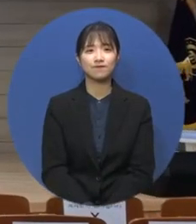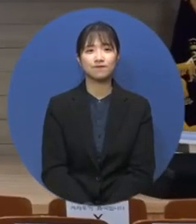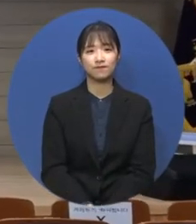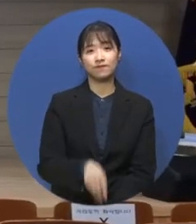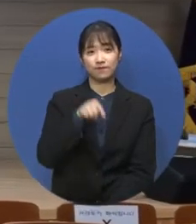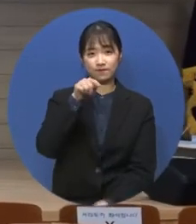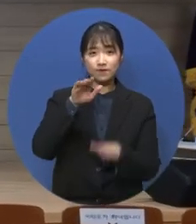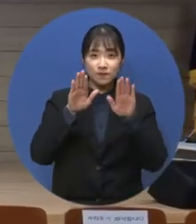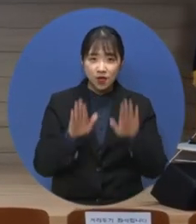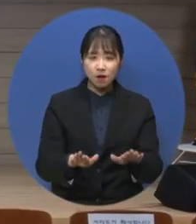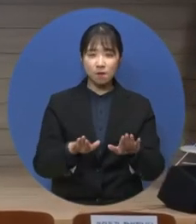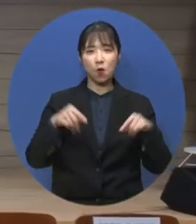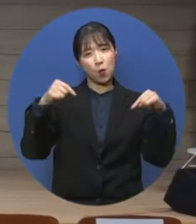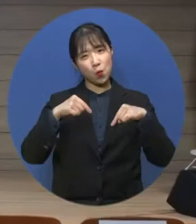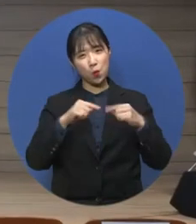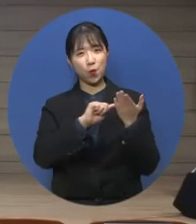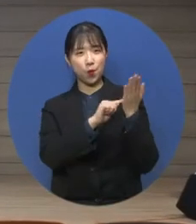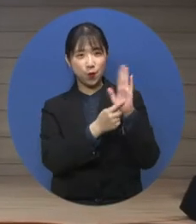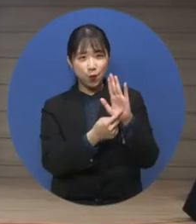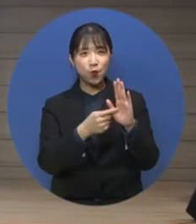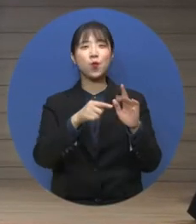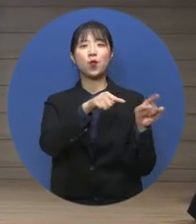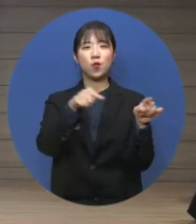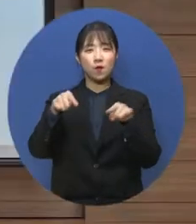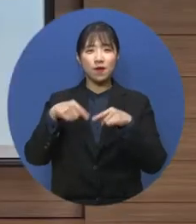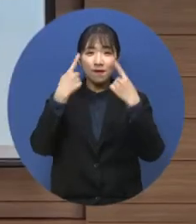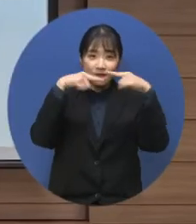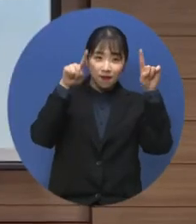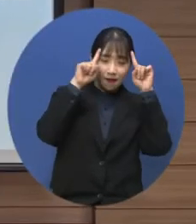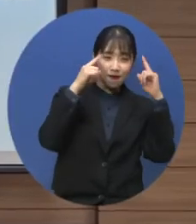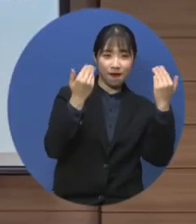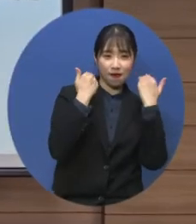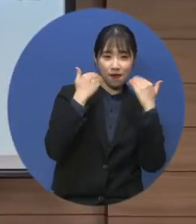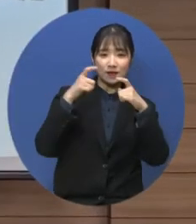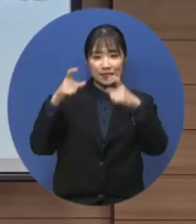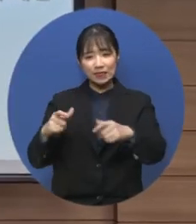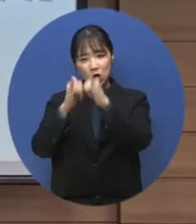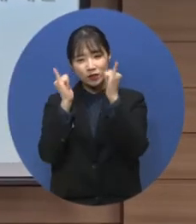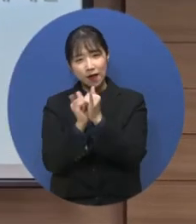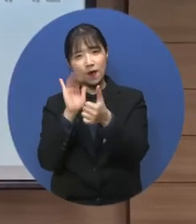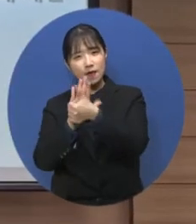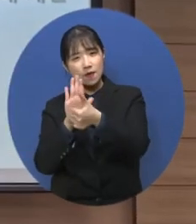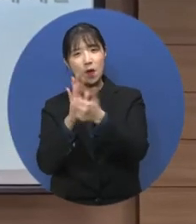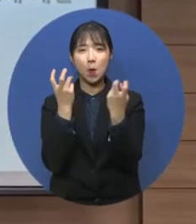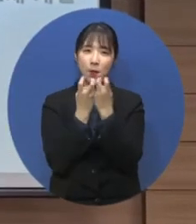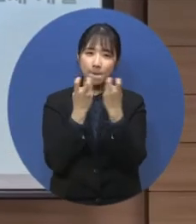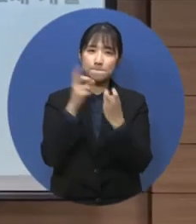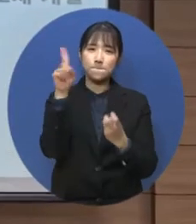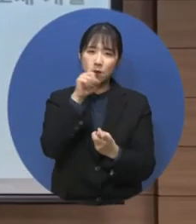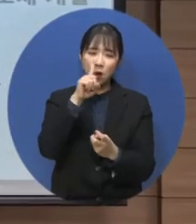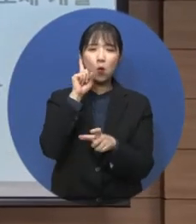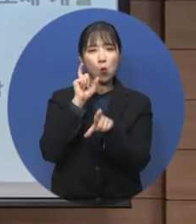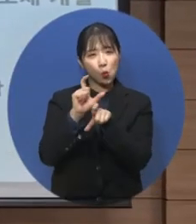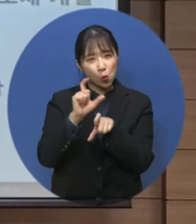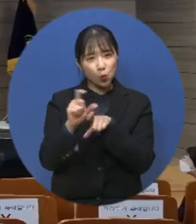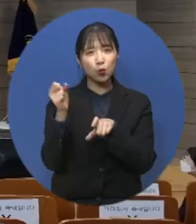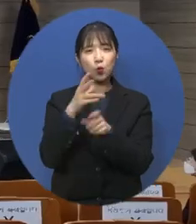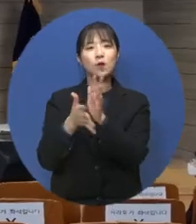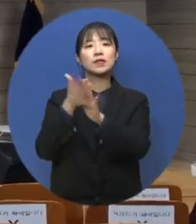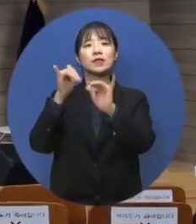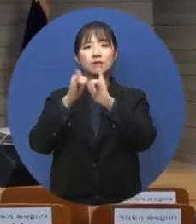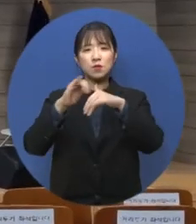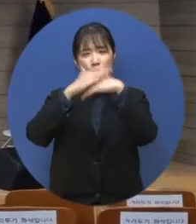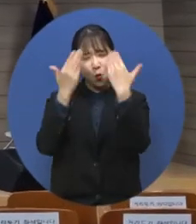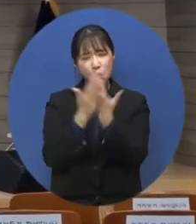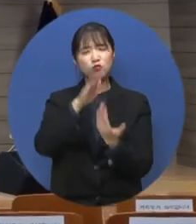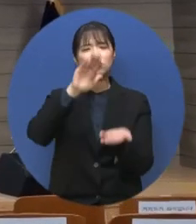순천대는 이번 심포지엄을 통해 대학이 지역사회에 기여하는 방법이 무엇인지를 고민하고 시민 모두가